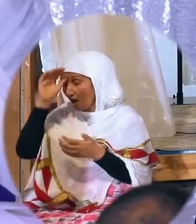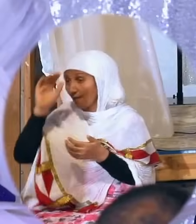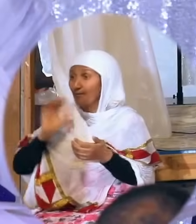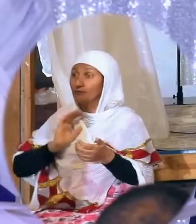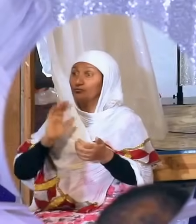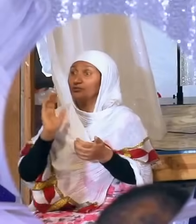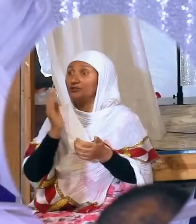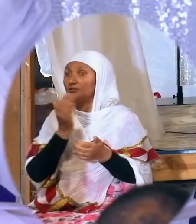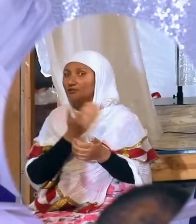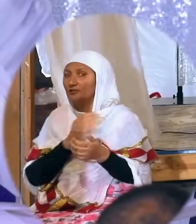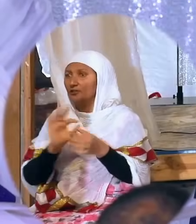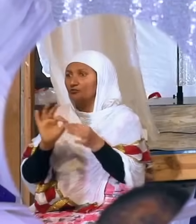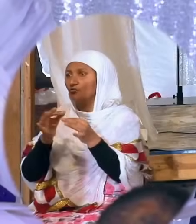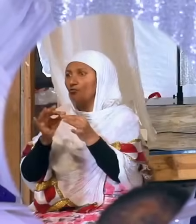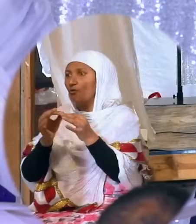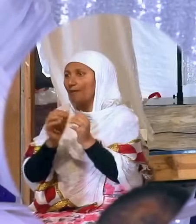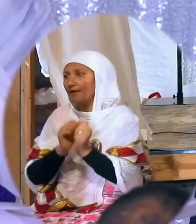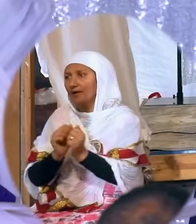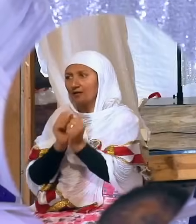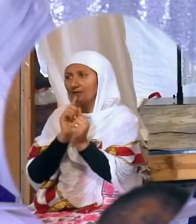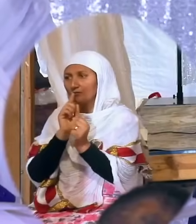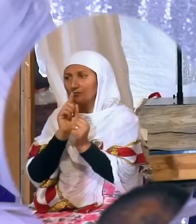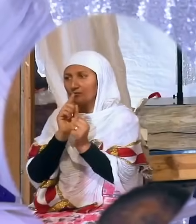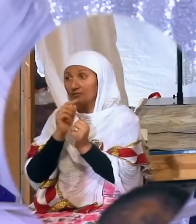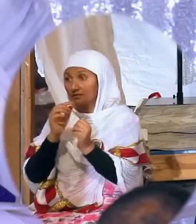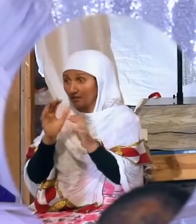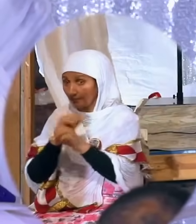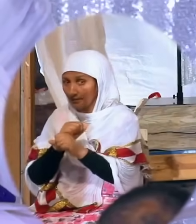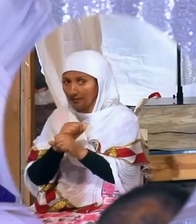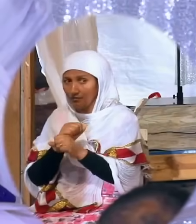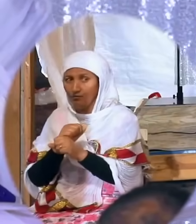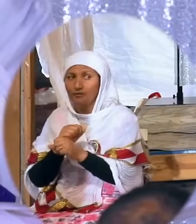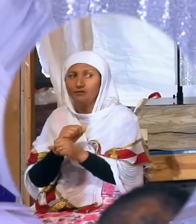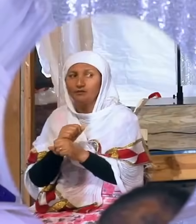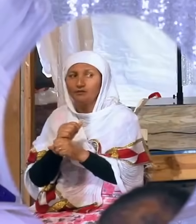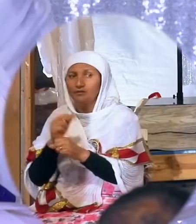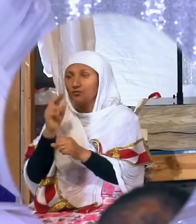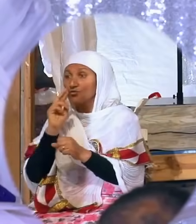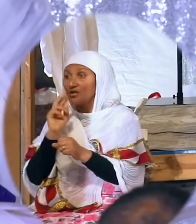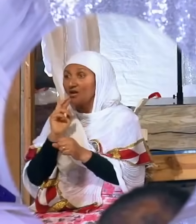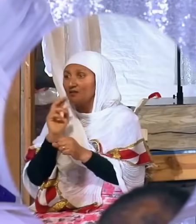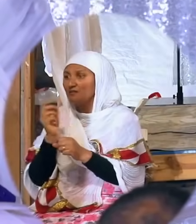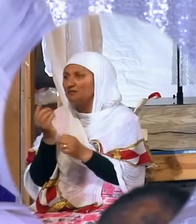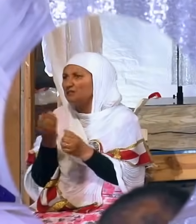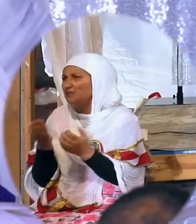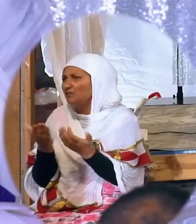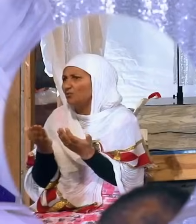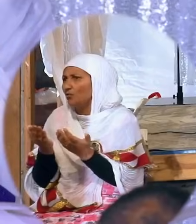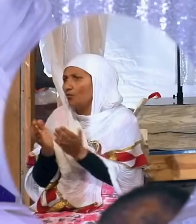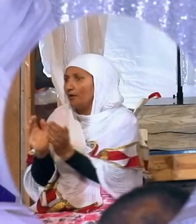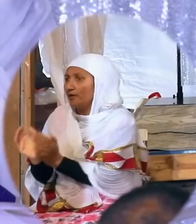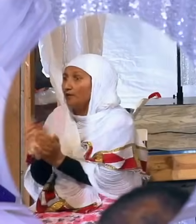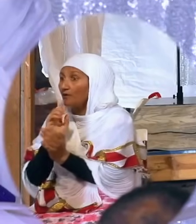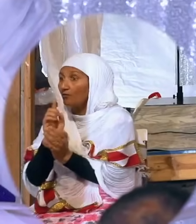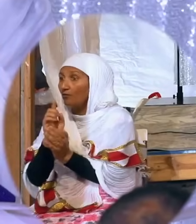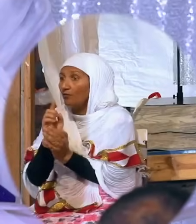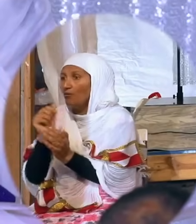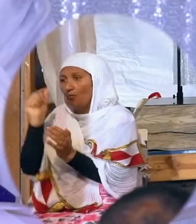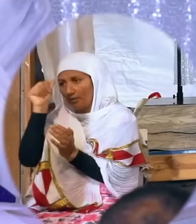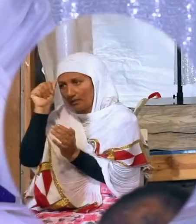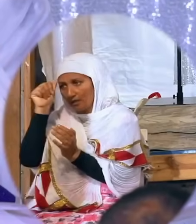ነው የተቀበለው። ከነማብራሪያው ስለዚህ ጾታ ስንት ወገን ነው? ሁለት ወንድና